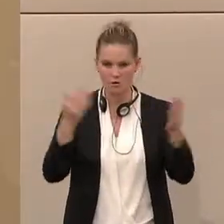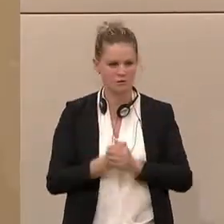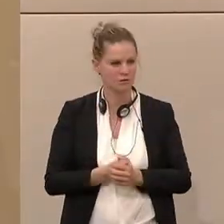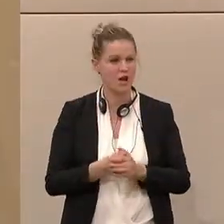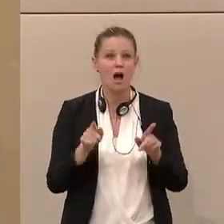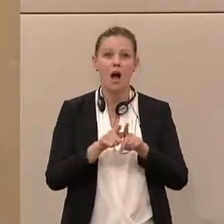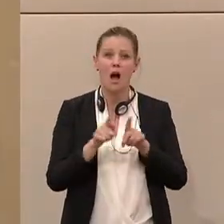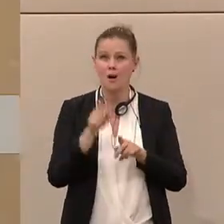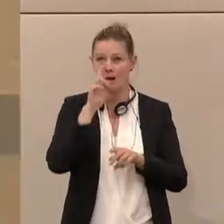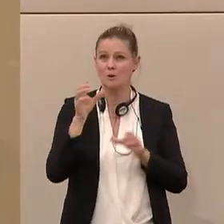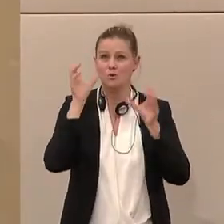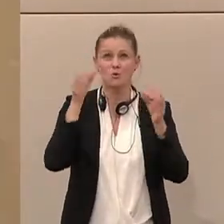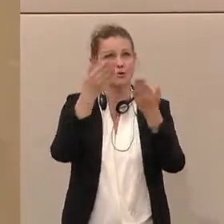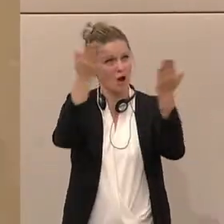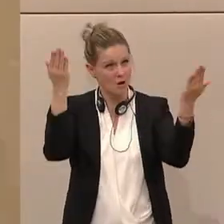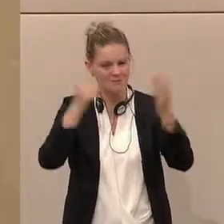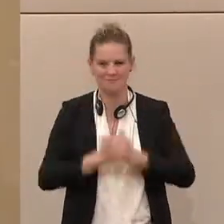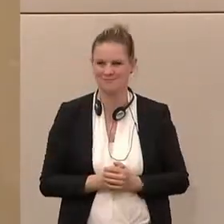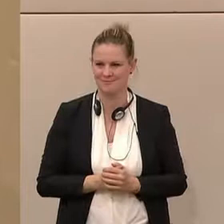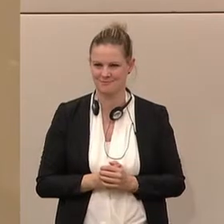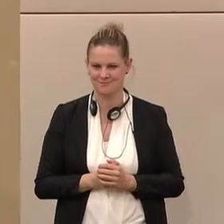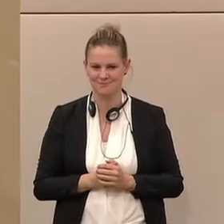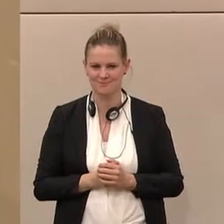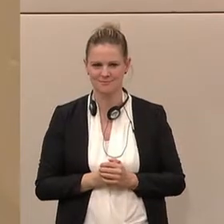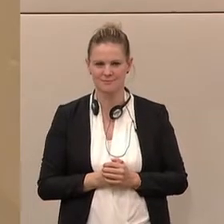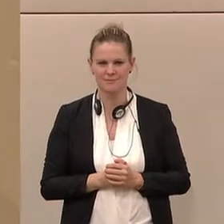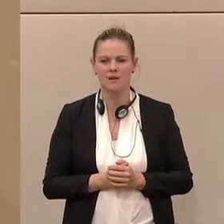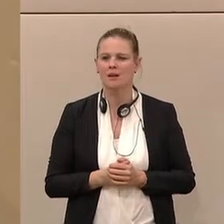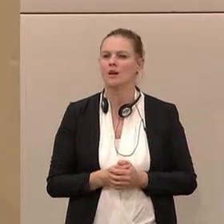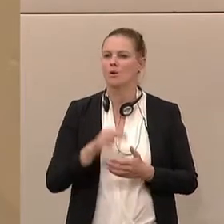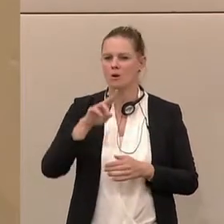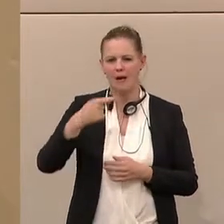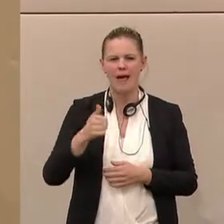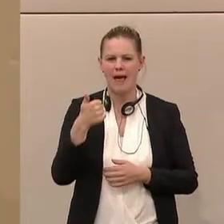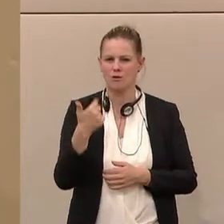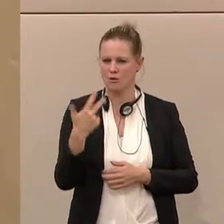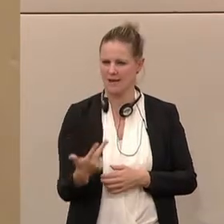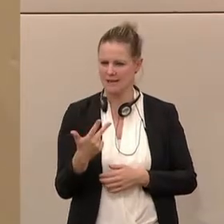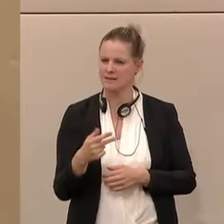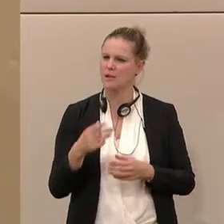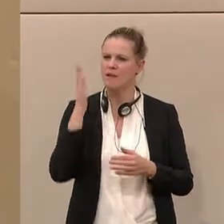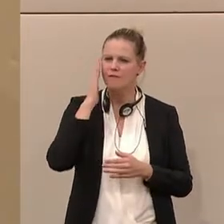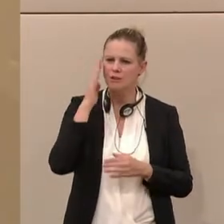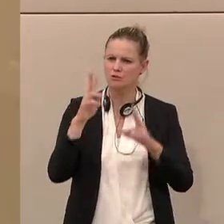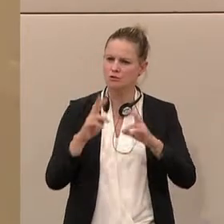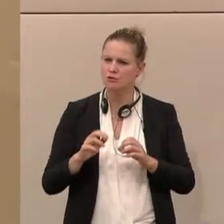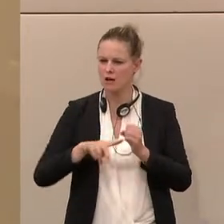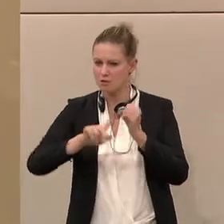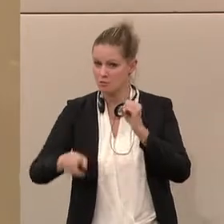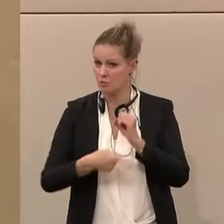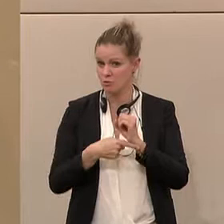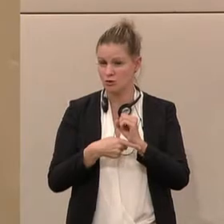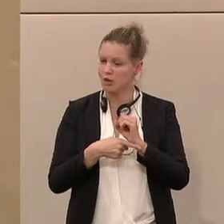geschätzte Zuschauerinnen und Zuschauer. Die UG 31 Wissenschaftsbudget ist sicher ein